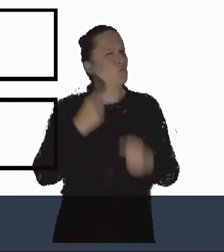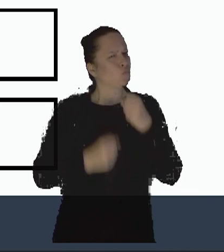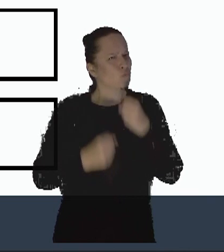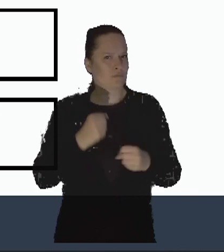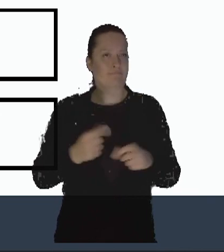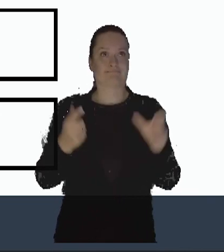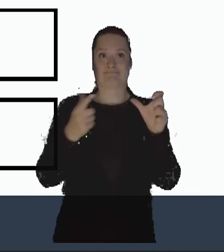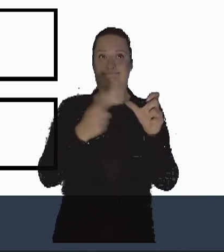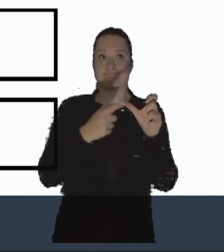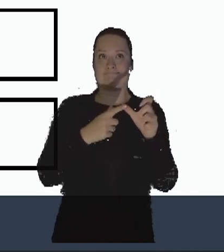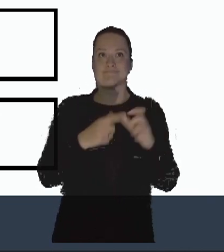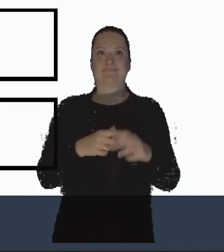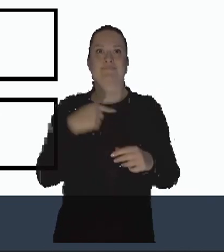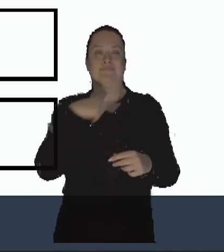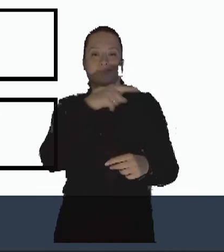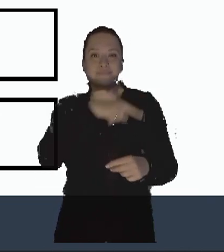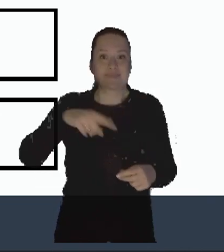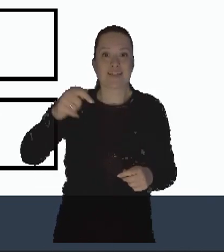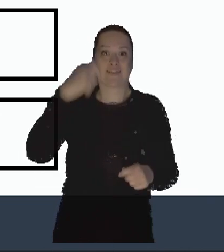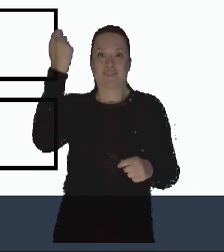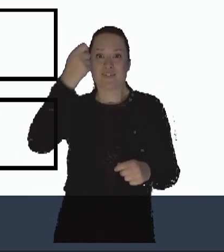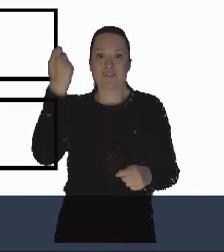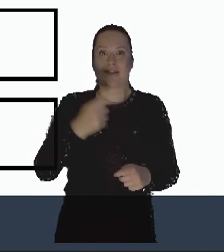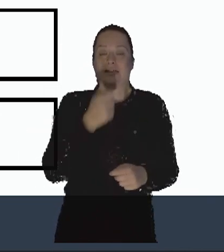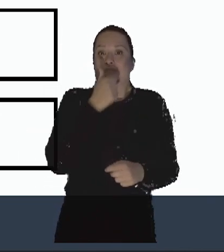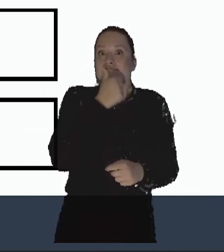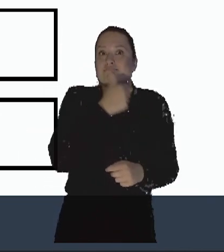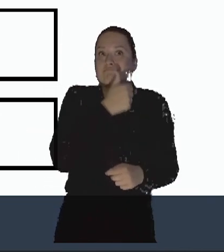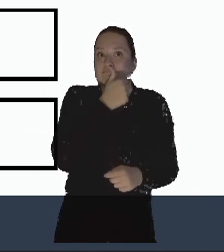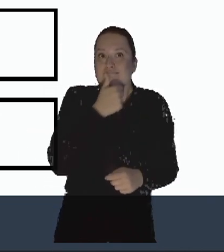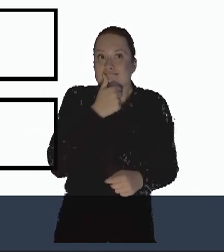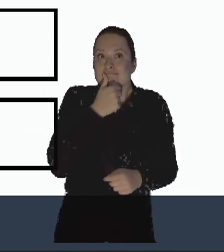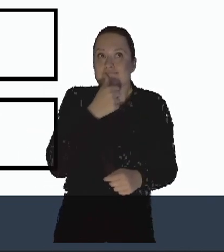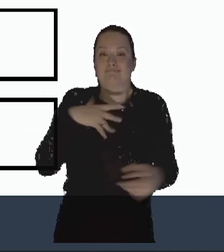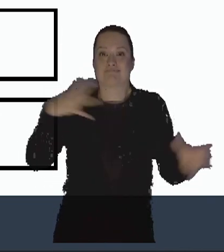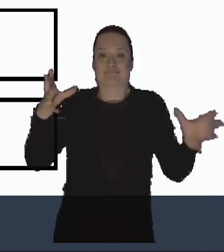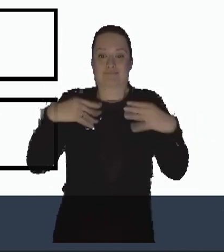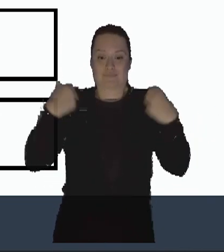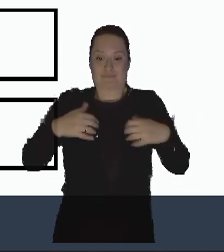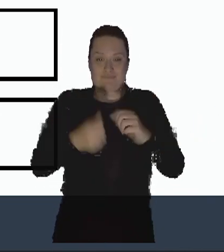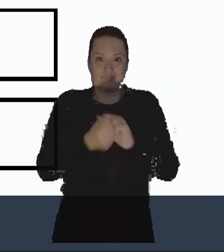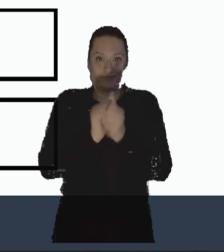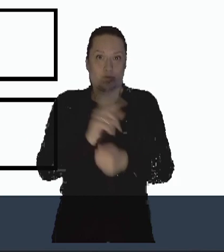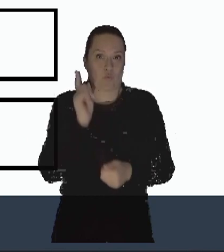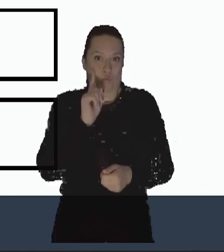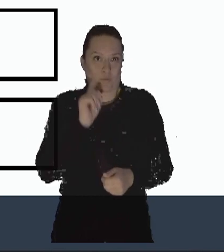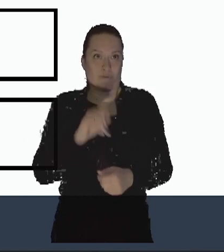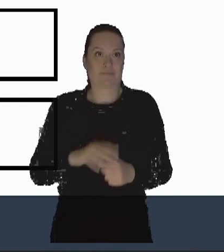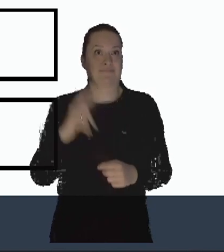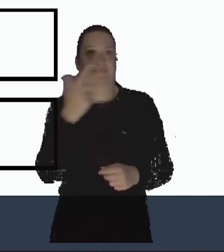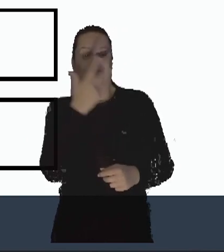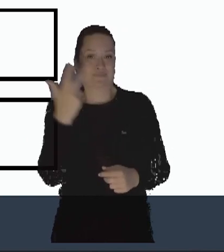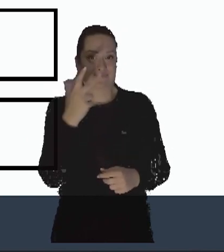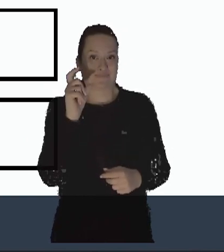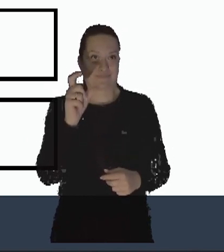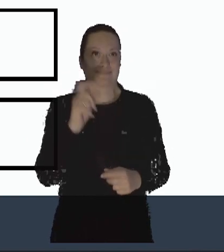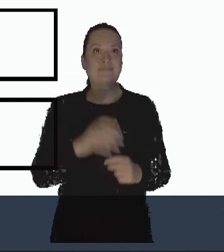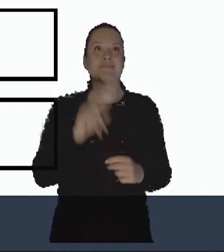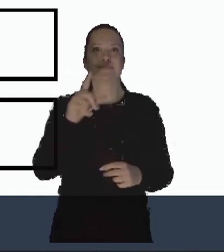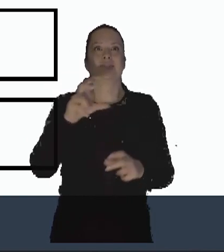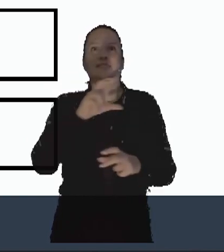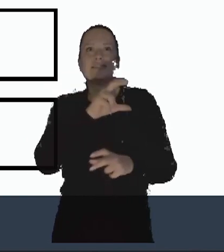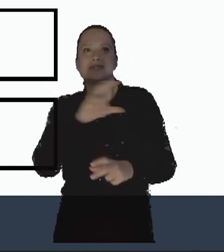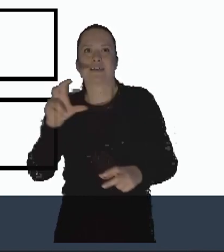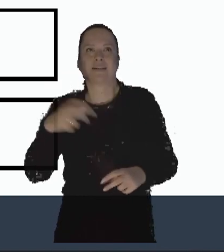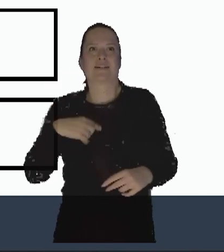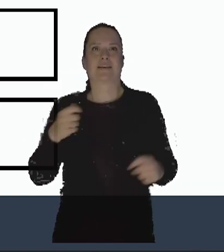b odbyły tę wyprawę incognito w męskim przebraniu, c na czas